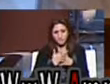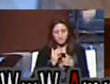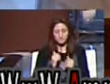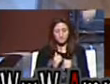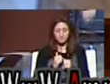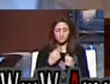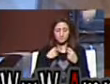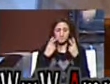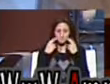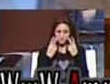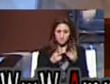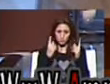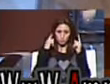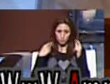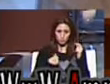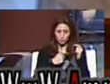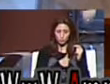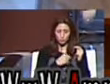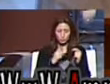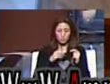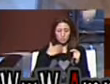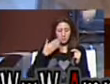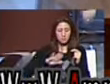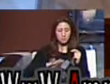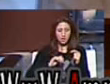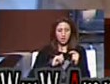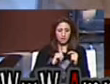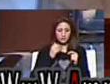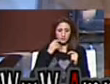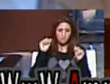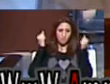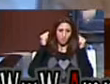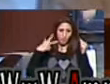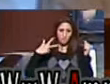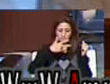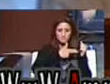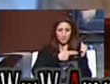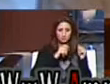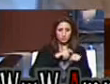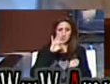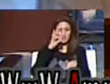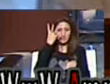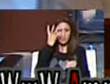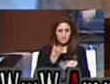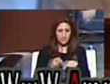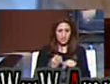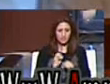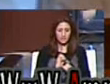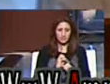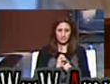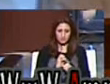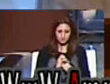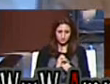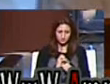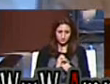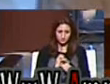تصوري الدكتور محمود طبعا قديم معانا ربنا يكرمه، وقطع الكهرباء انت عارف مصر يعني الكهرباء بتقطع كتير جدا وبنشغل مكنه كبير جدا بتاعت مولد